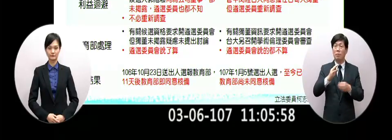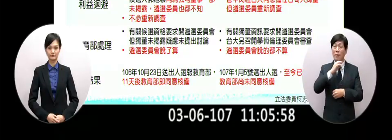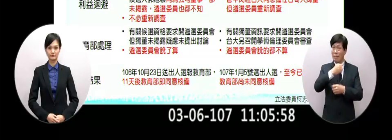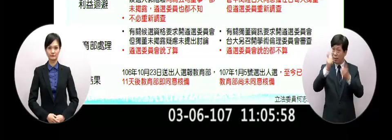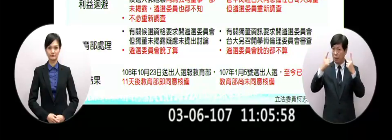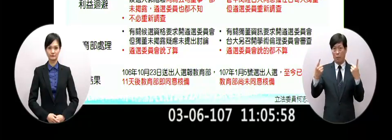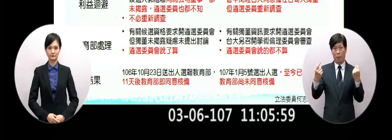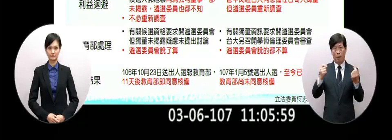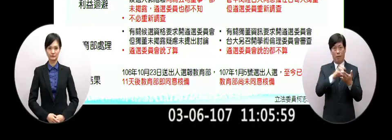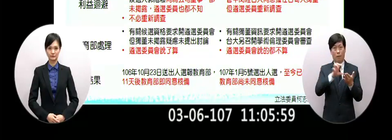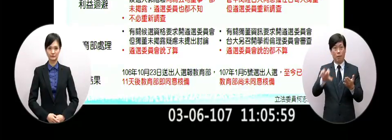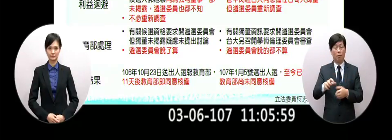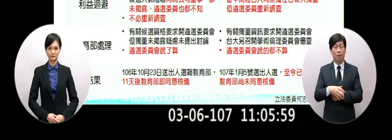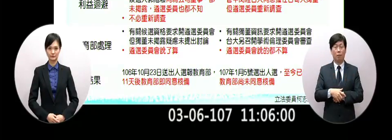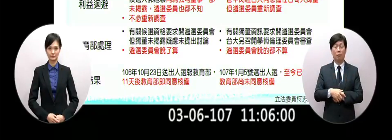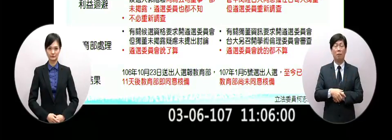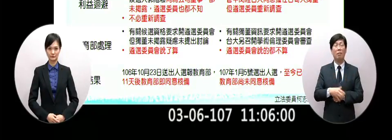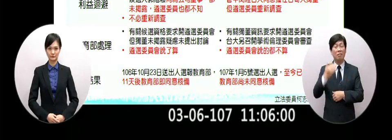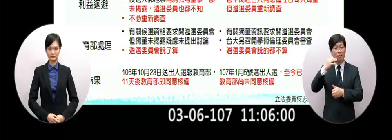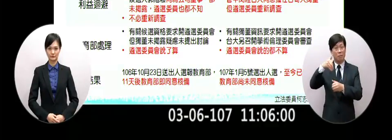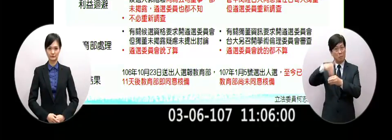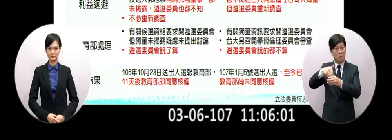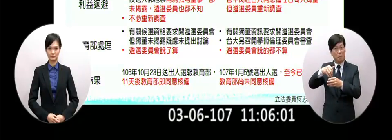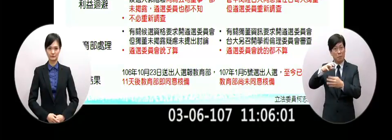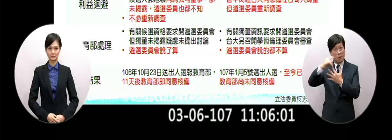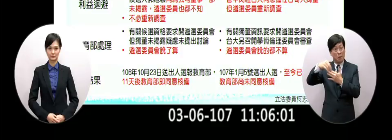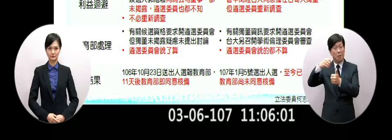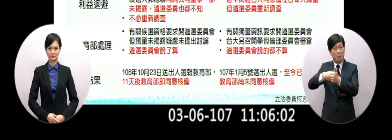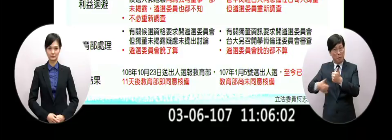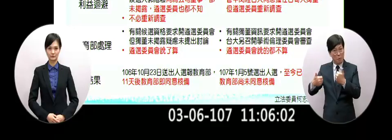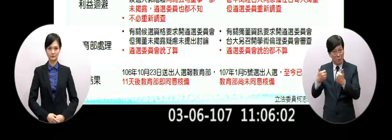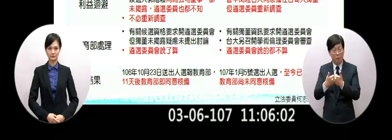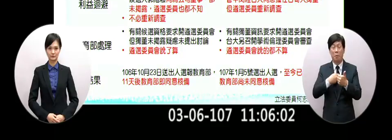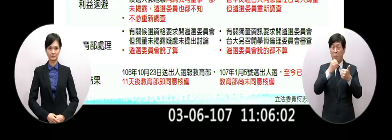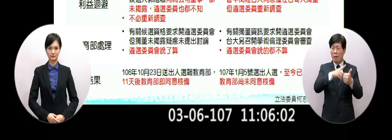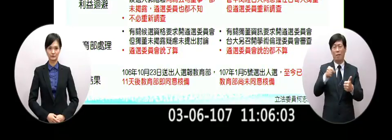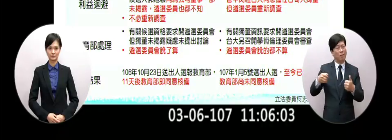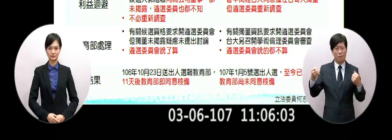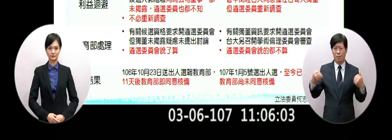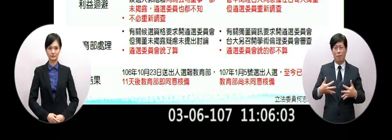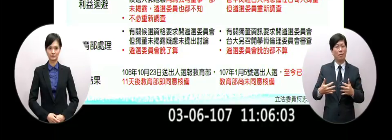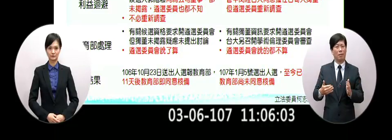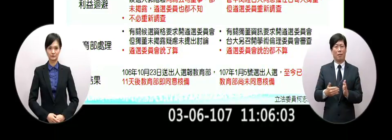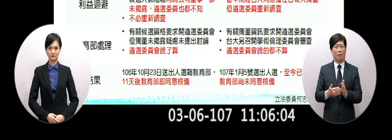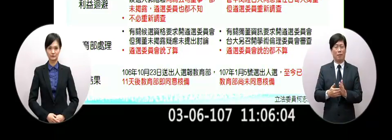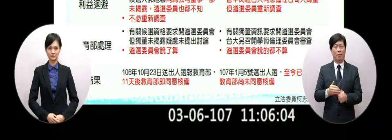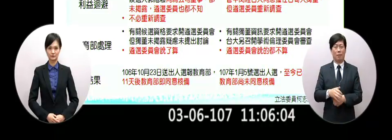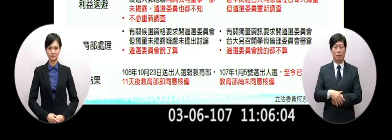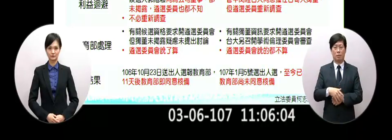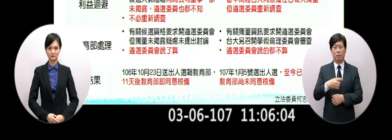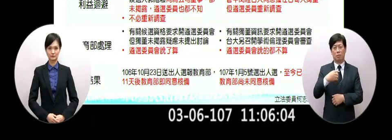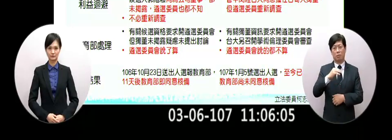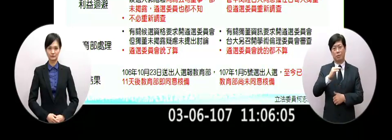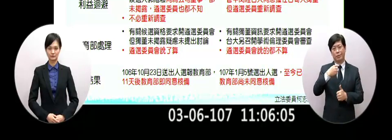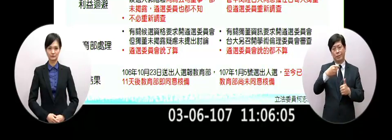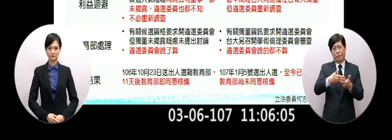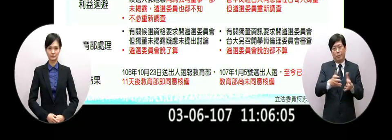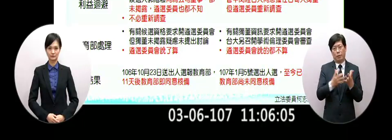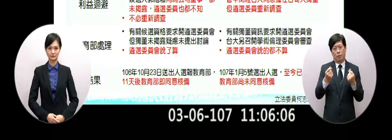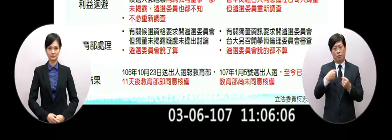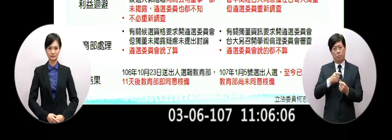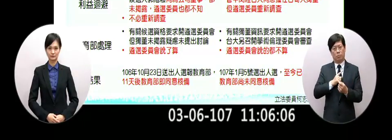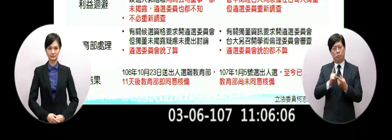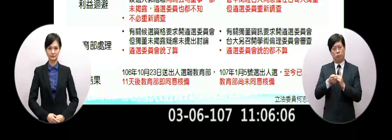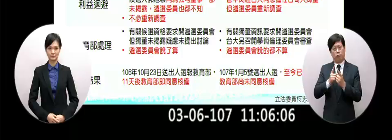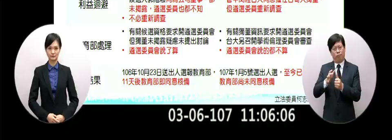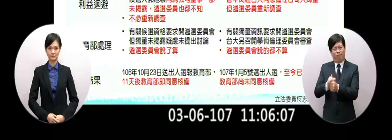新发生这样的事情，即使遴选委员会告诉你的完全没有争议，但是呢教育部呢还是要卡